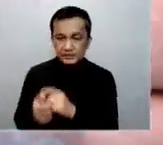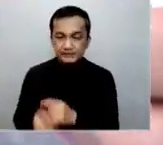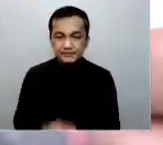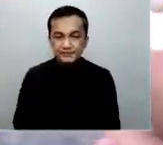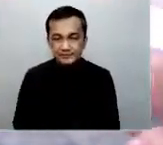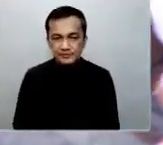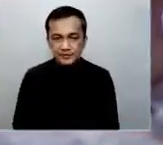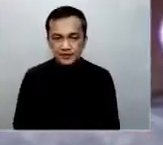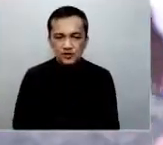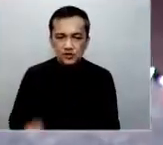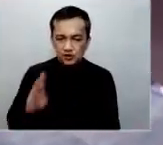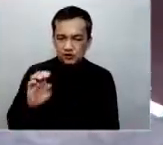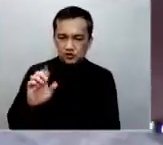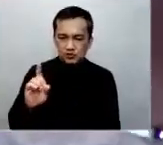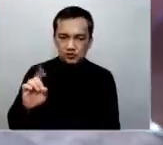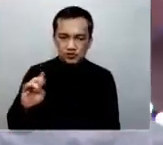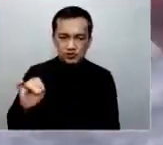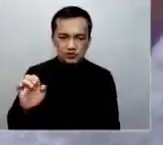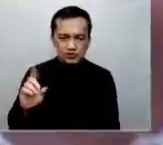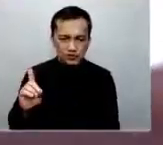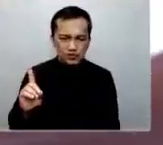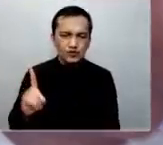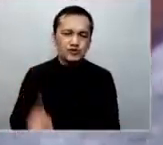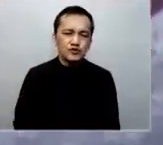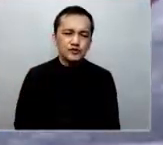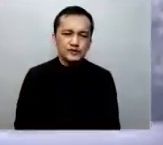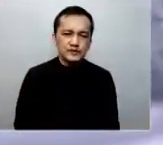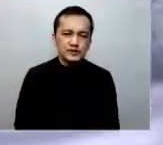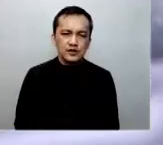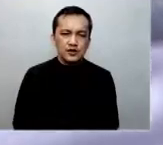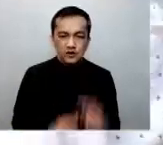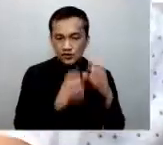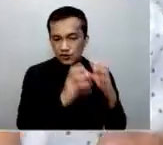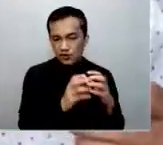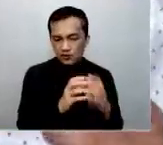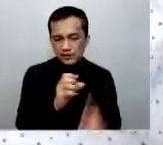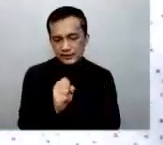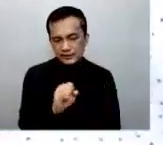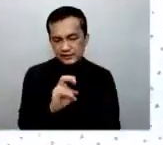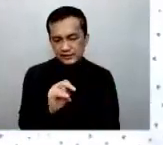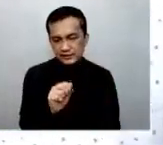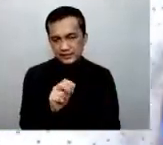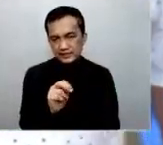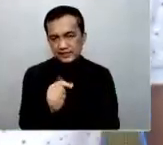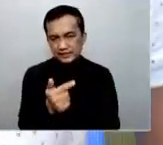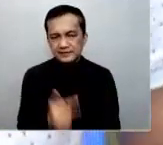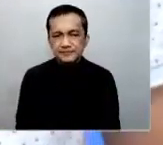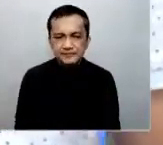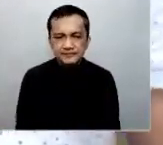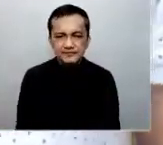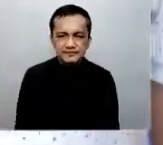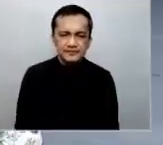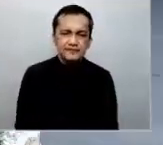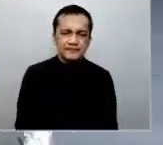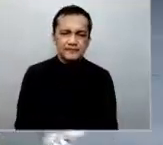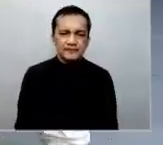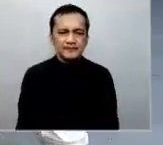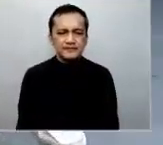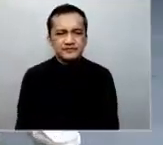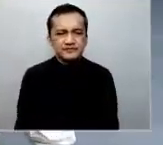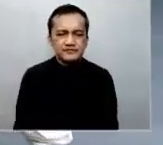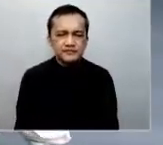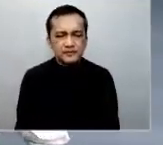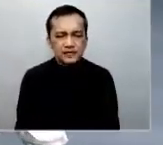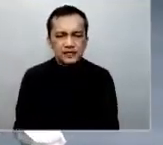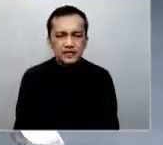budbon. Budbon, yeah. Oh, yung coconut sinangag. Okay, okay, okay. So parang Rena, nangisip ko, meron siyang kahawig sa ano,